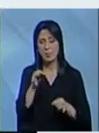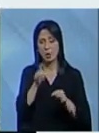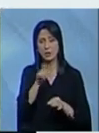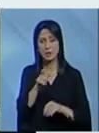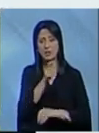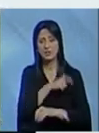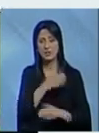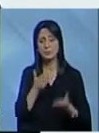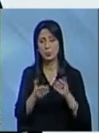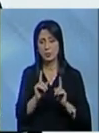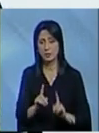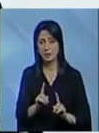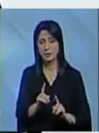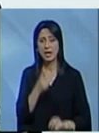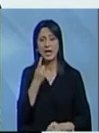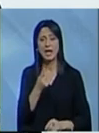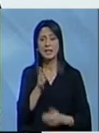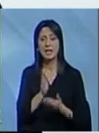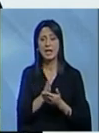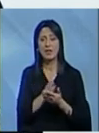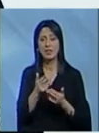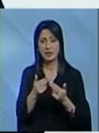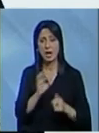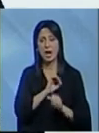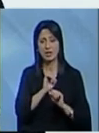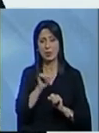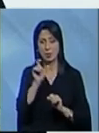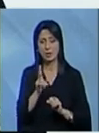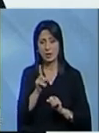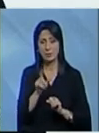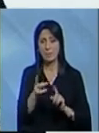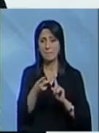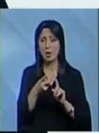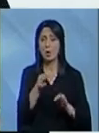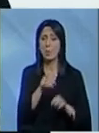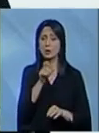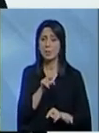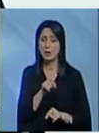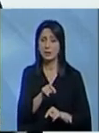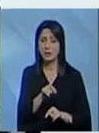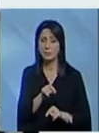მოსამართლე წევრებზე მით უმეტეს. ერთი გახლავდი ახ ადვოკატი, ერთ-ერთი კანდიდატი, მეორე მოსამართლე.